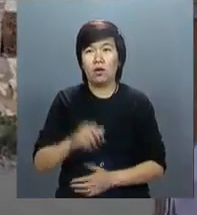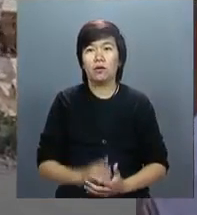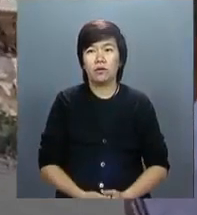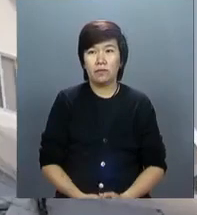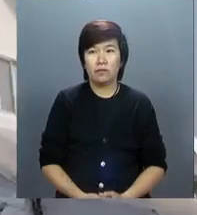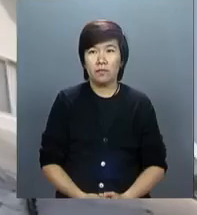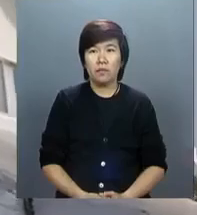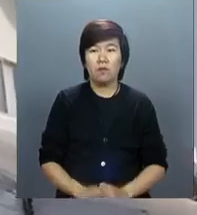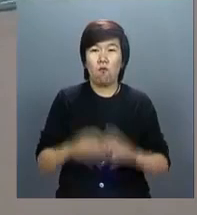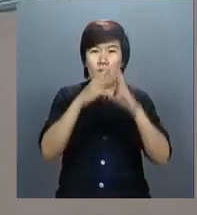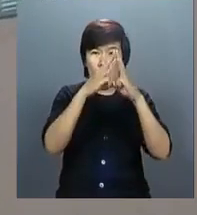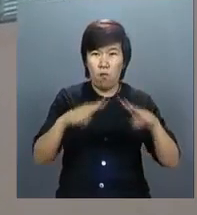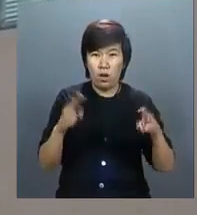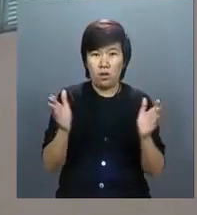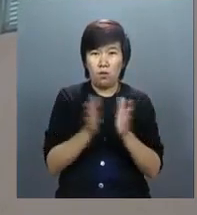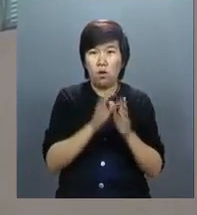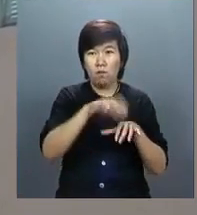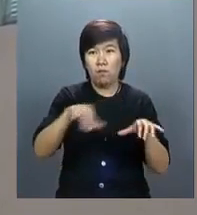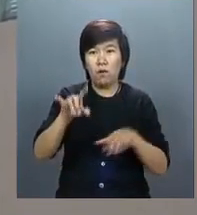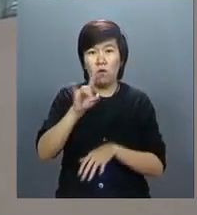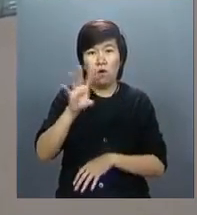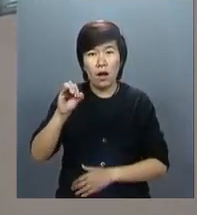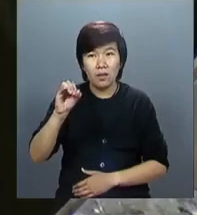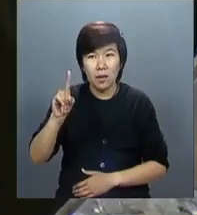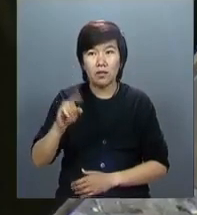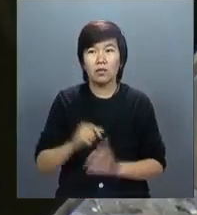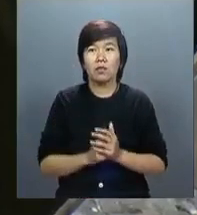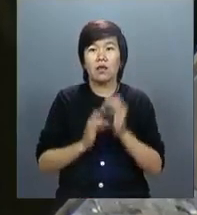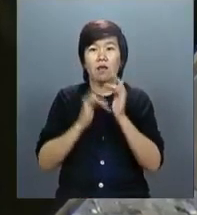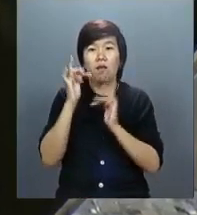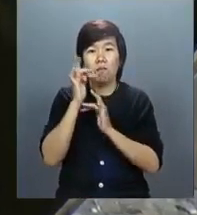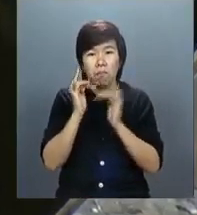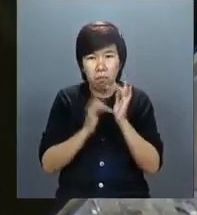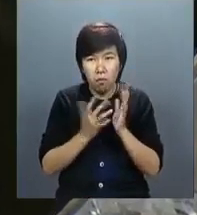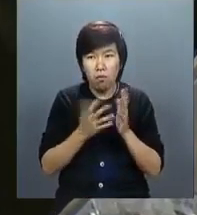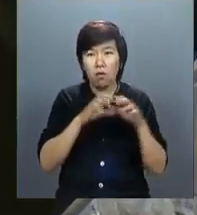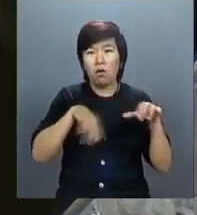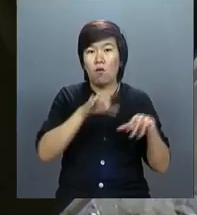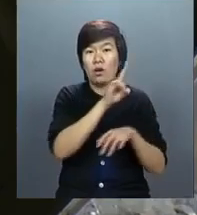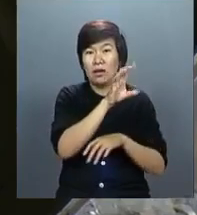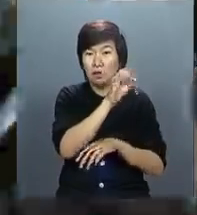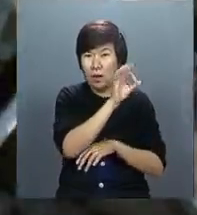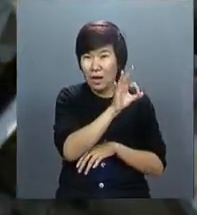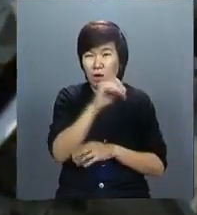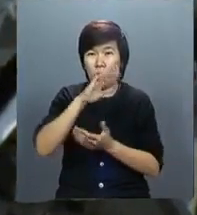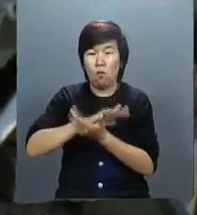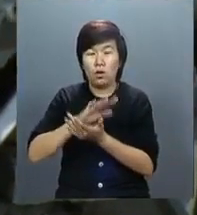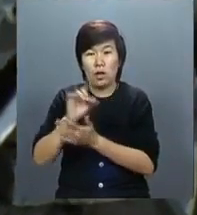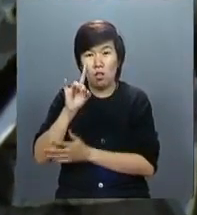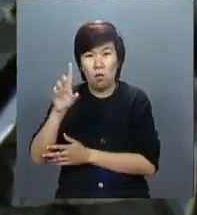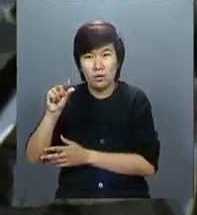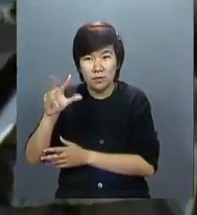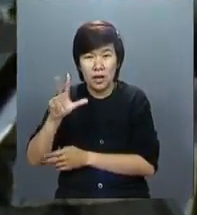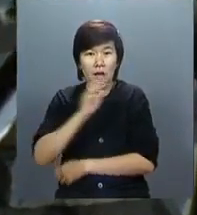วัด151แห่งโบสถ์คริสต์9แห่งโรงเรียน123แห่งสถานบริการสาธารณสุข12